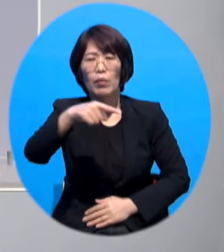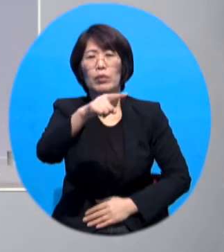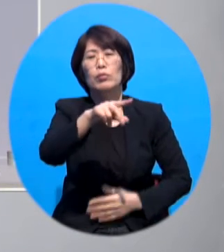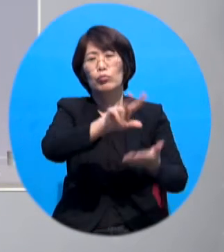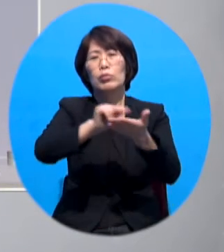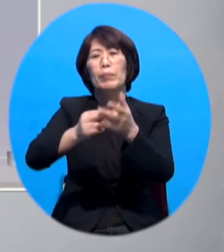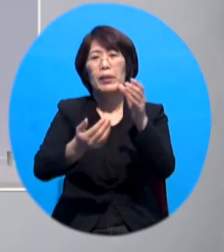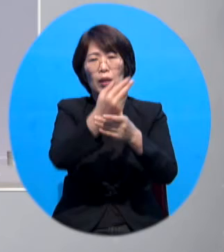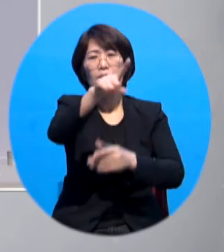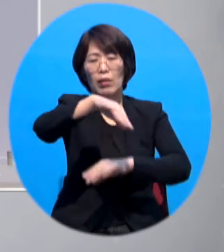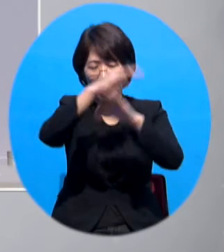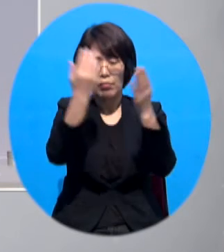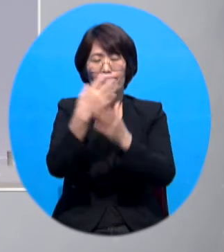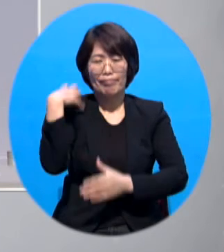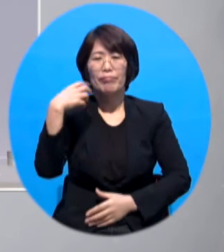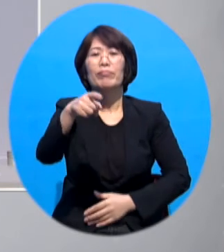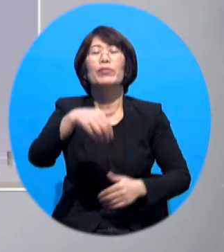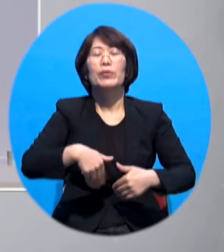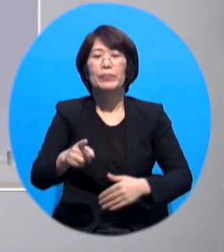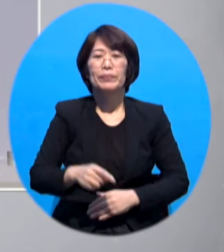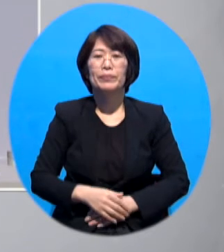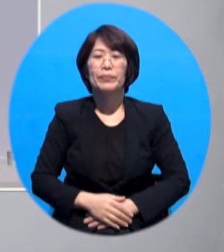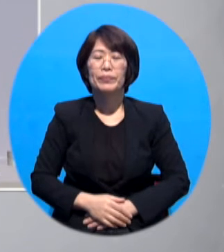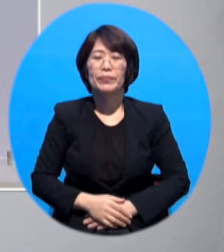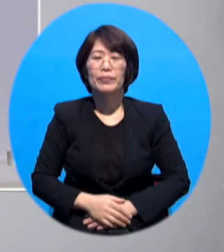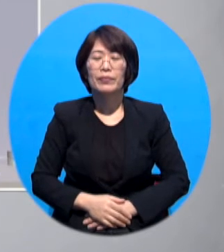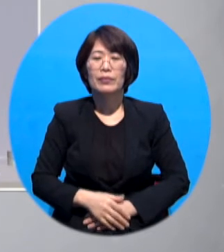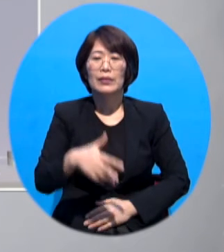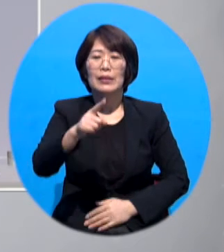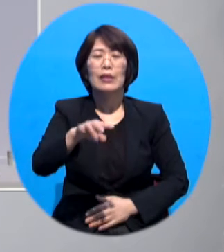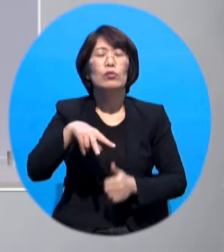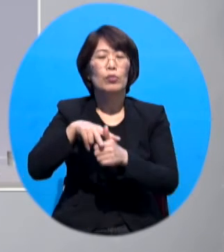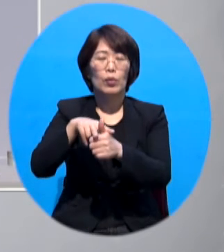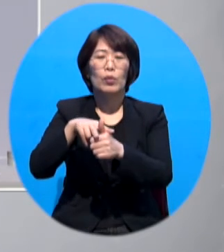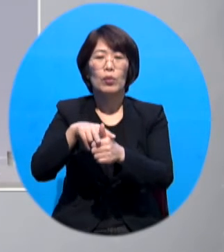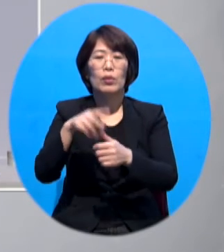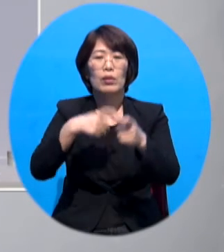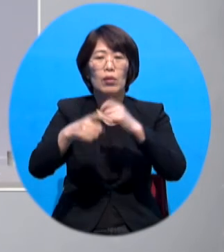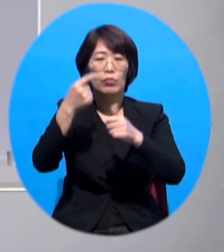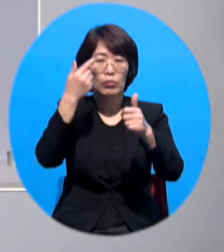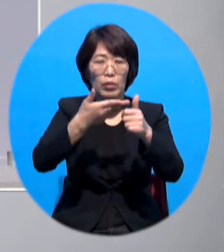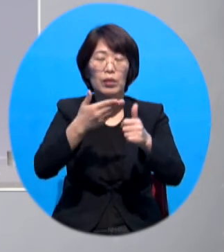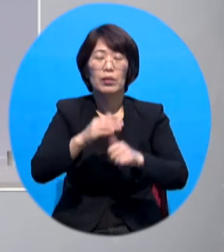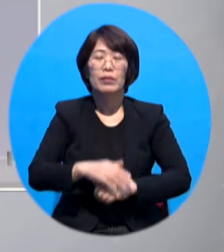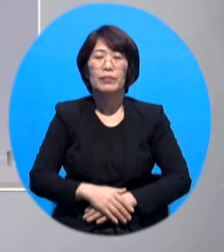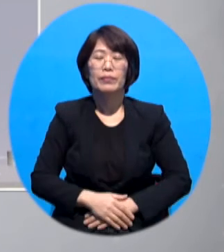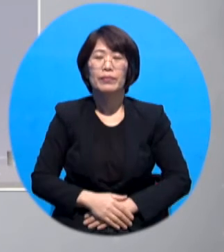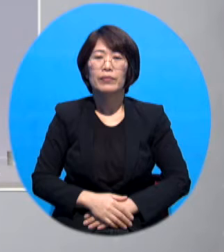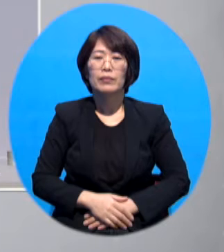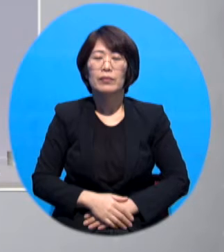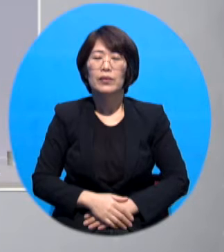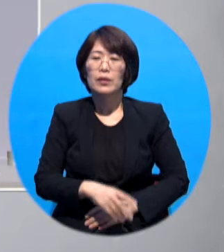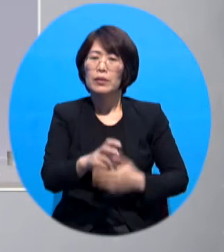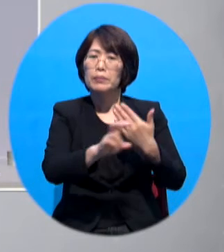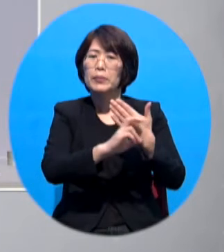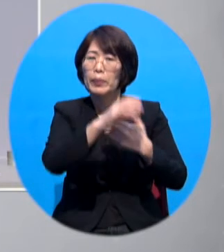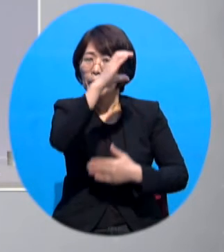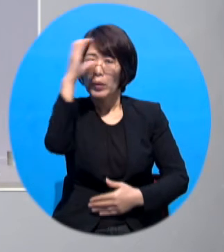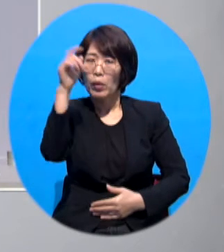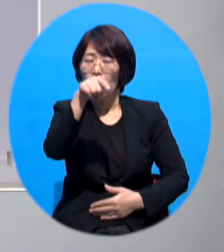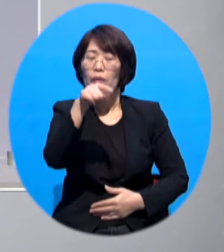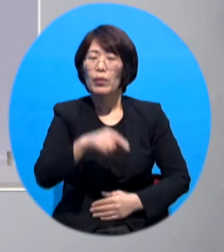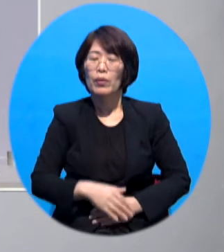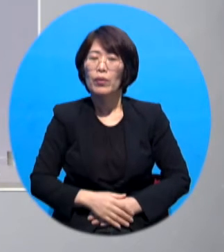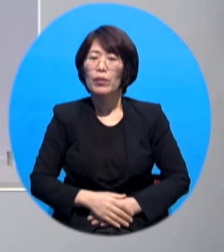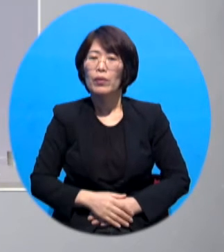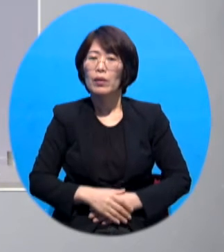져야 될 것이다 이런 말씀을 좀 드립니다 4 장소 공부 5 추가질문 30초 드리겠습니다 근데 그 불법 현수막